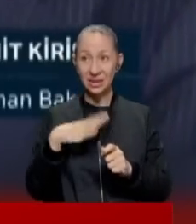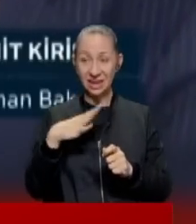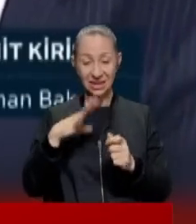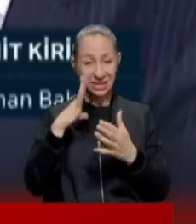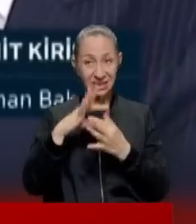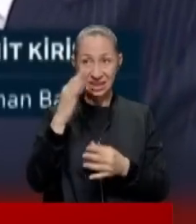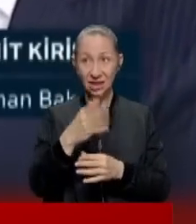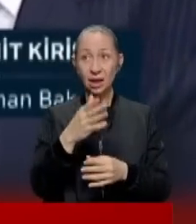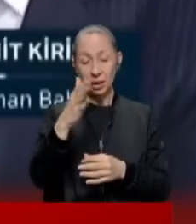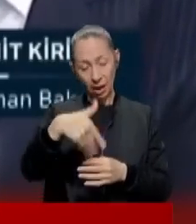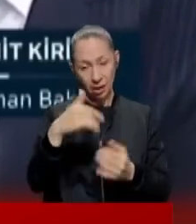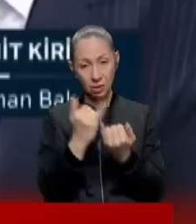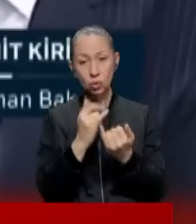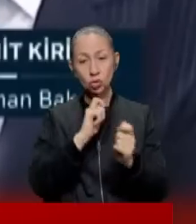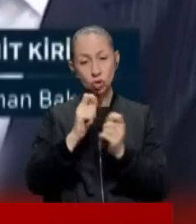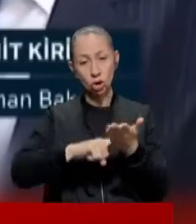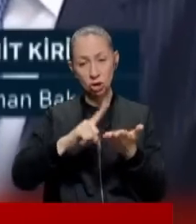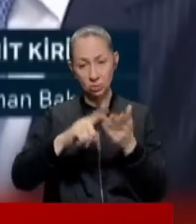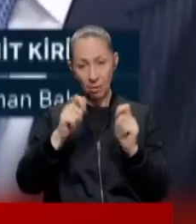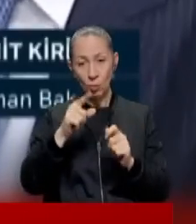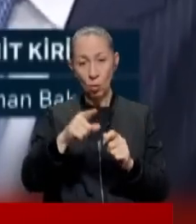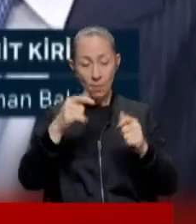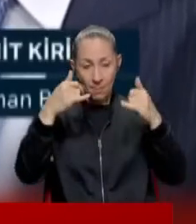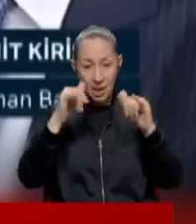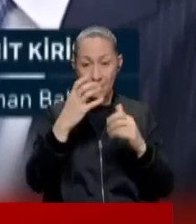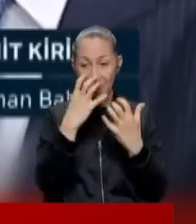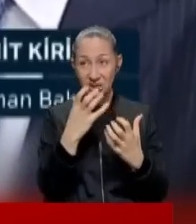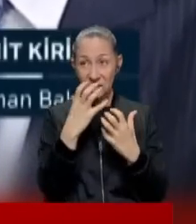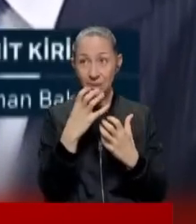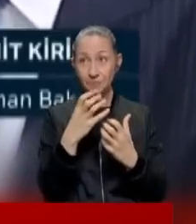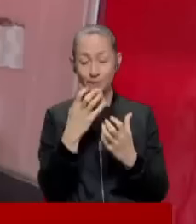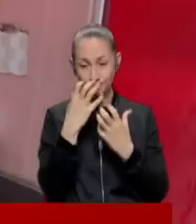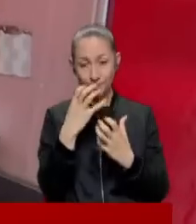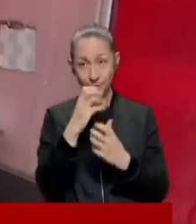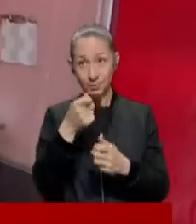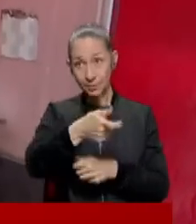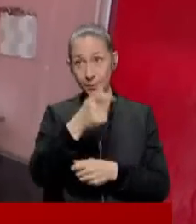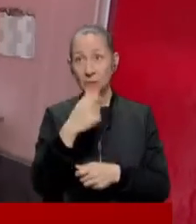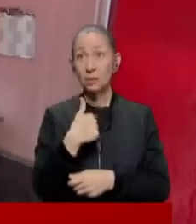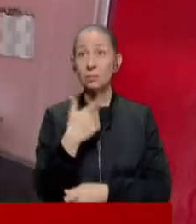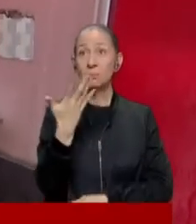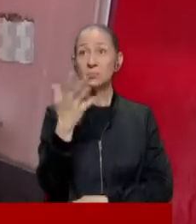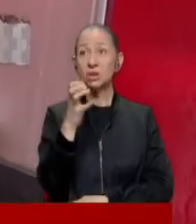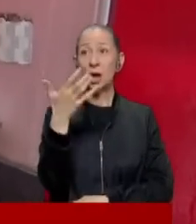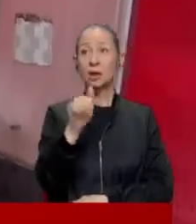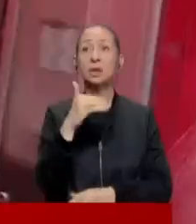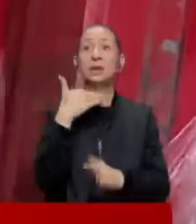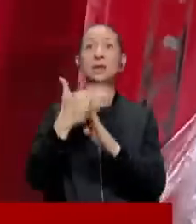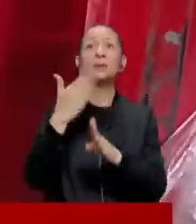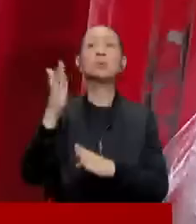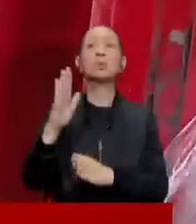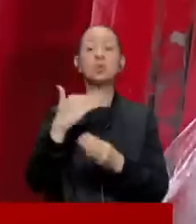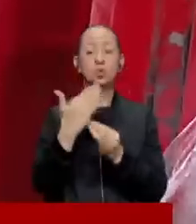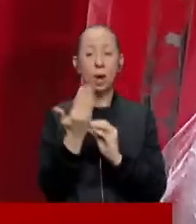insanlara Gel kardeşim sözleşme yap ve bu hayvanı bu tesiciye destektir Ben 5-6 aydır kasaba vuramıyorum